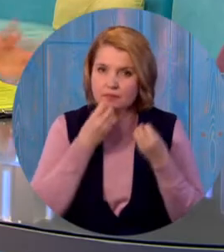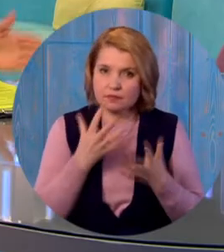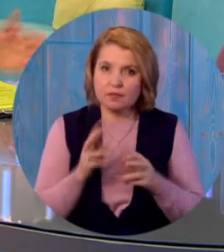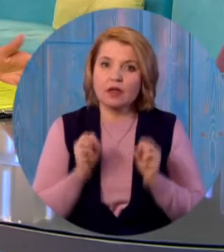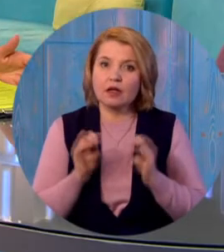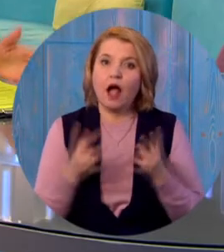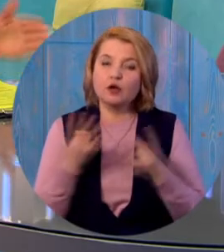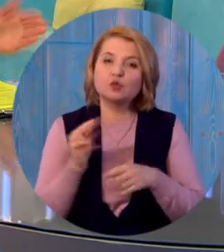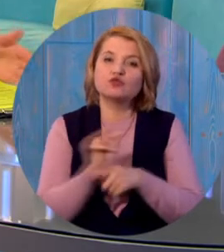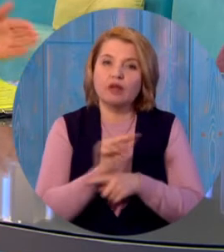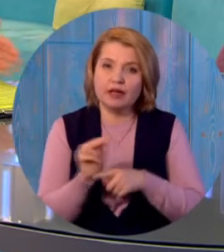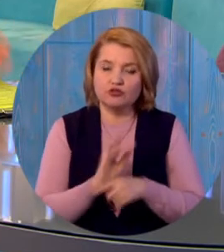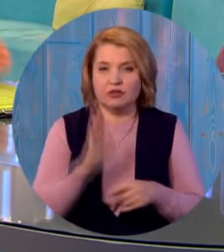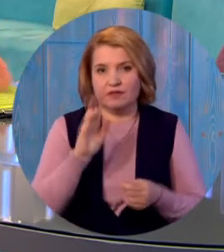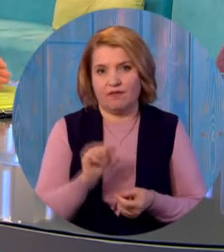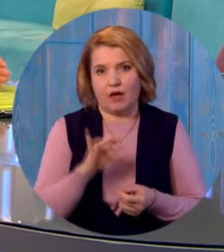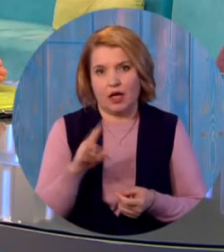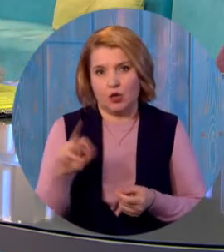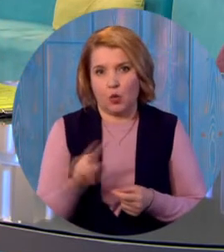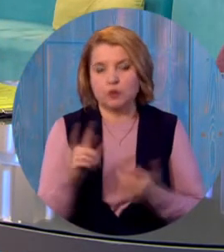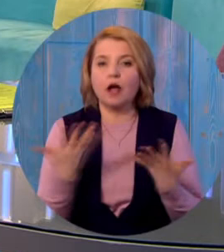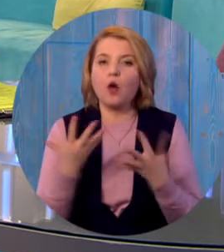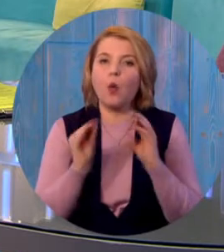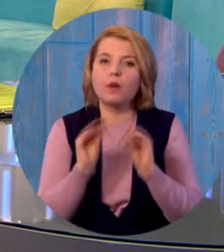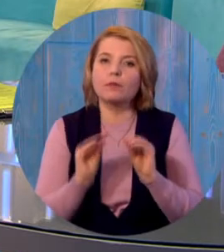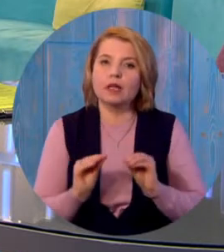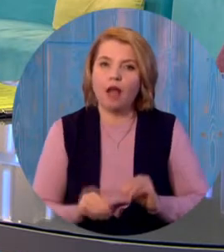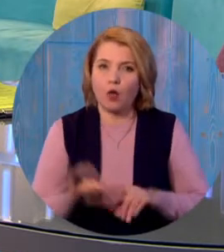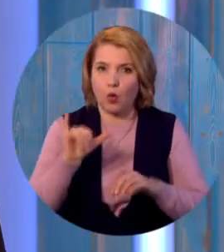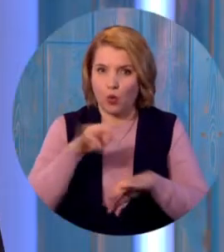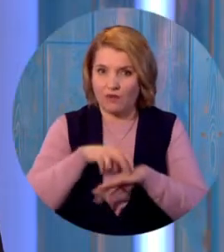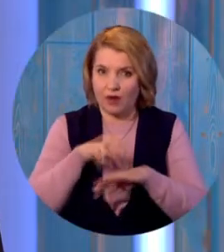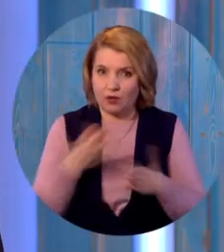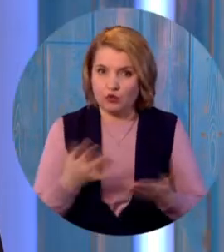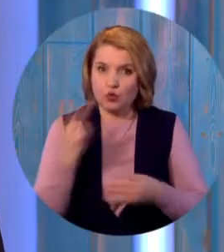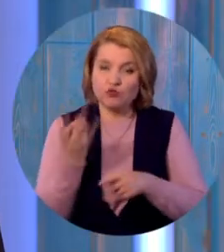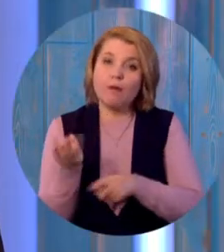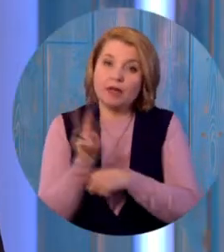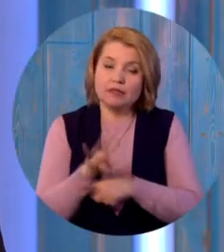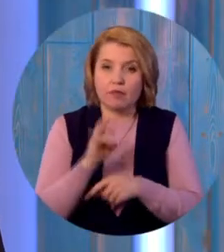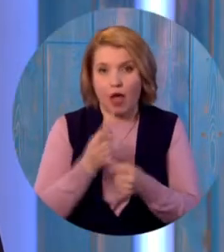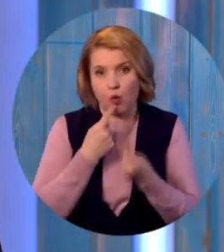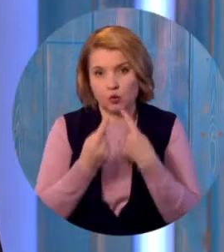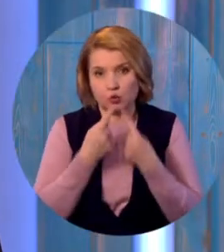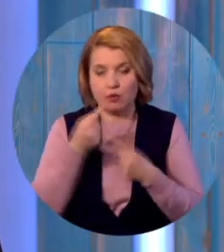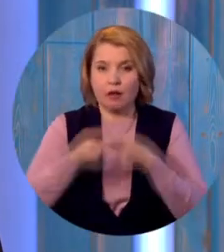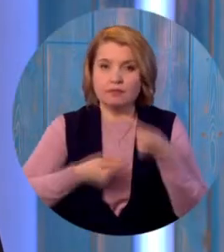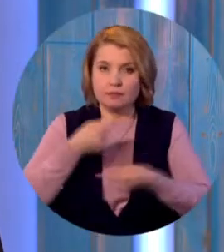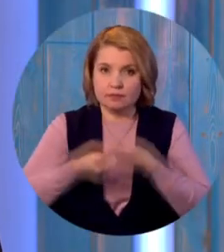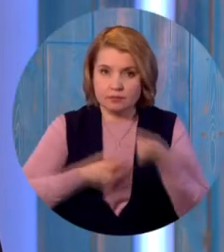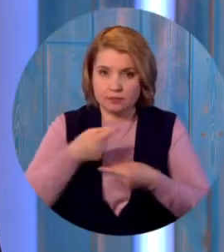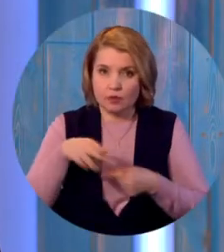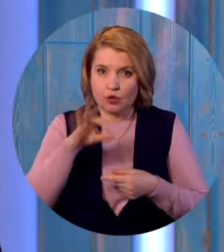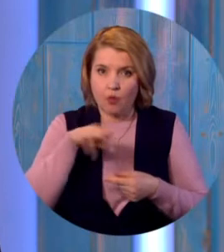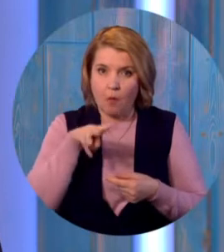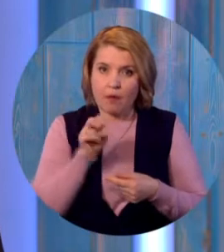нужно лечить варикоз? Вот что, какой протокол у доктора? А, во-первых, нужно прийти на консультацию, провести дуплексное